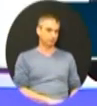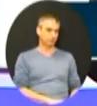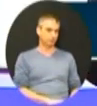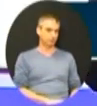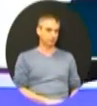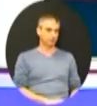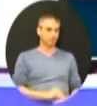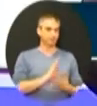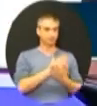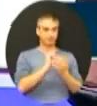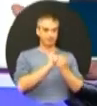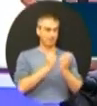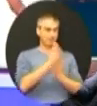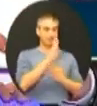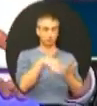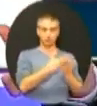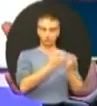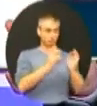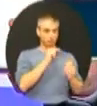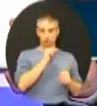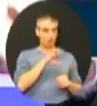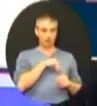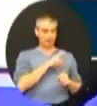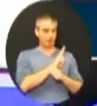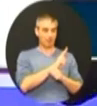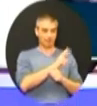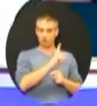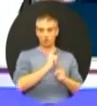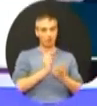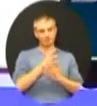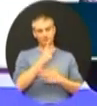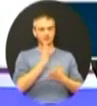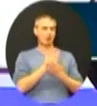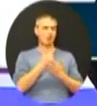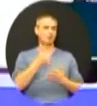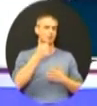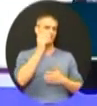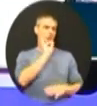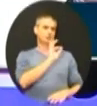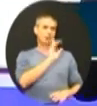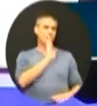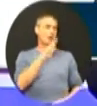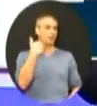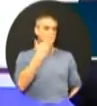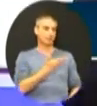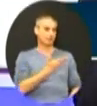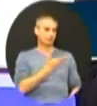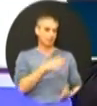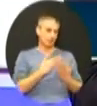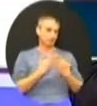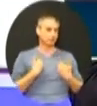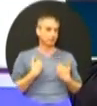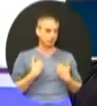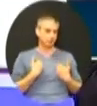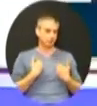ההחלטה האם לפתר את היוצ המשפטי שלא הסכים להגן על עמדה בבית משפט או לא לפטר ה החלטה ניהולית של השר כך זה יהיה על פי ההצעה